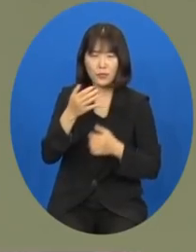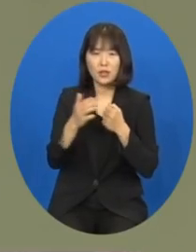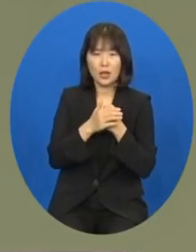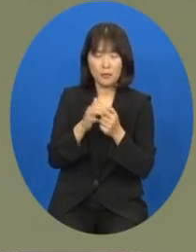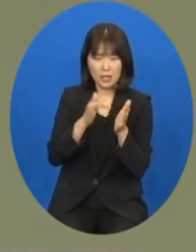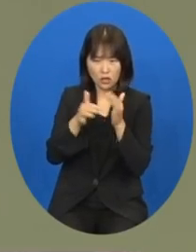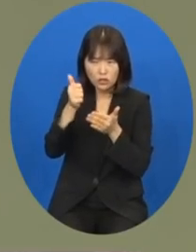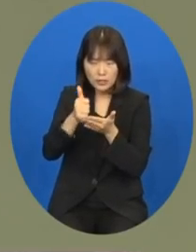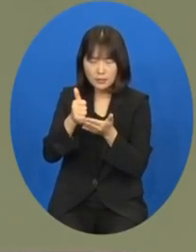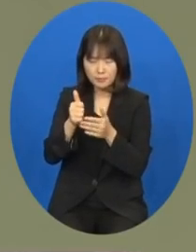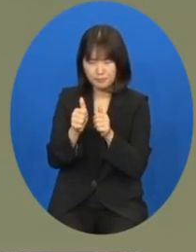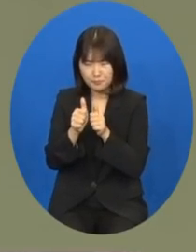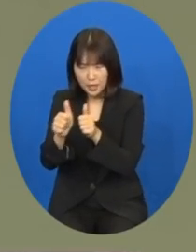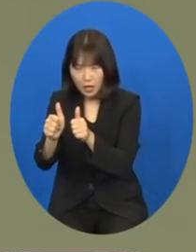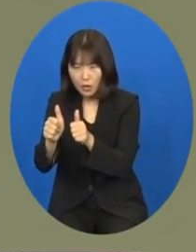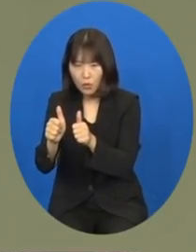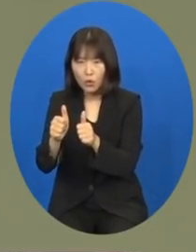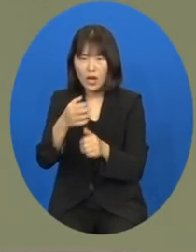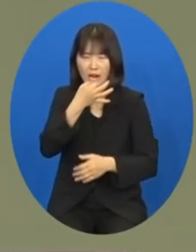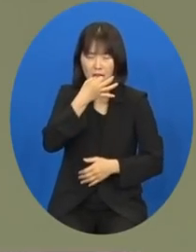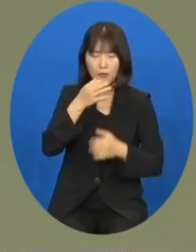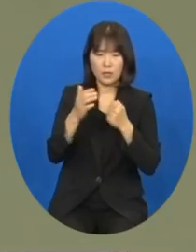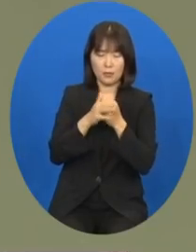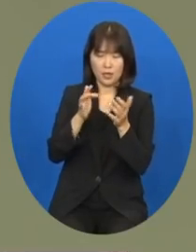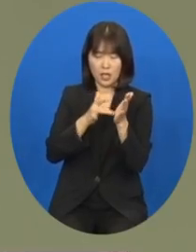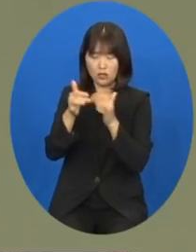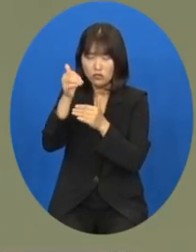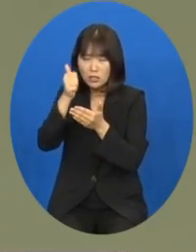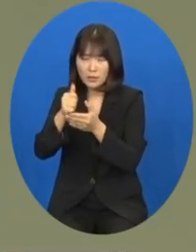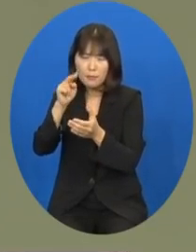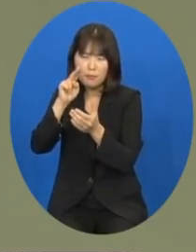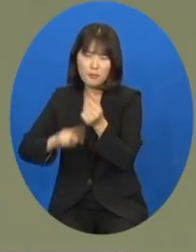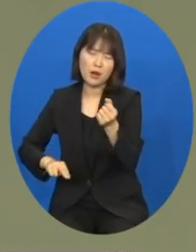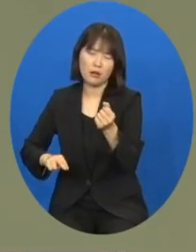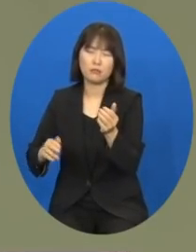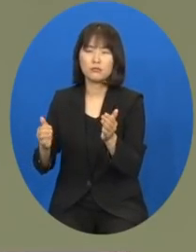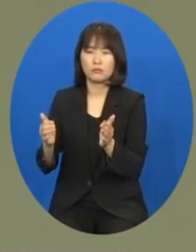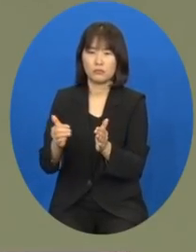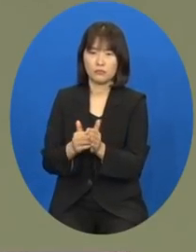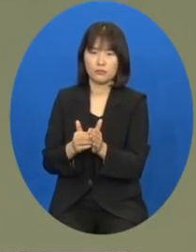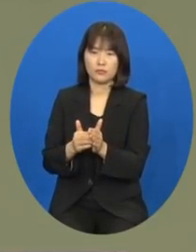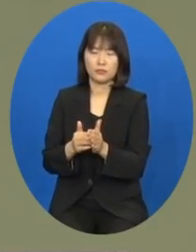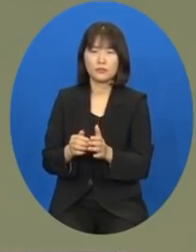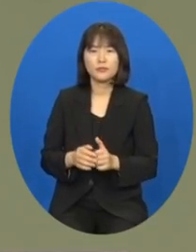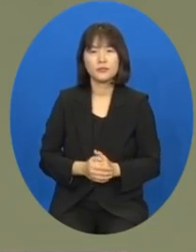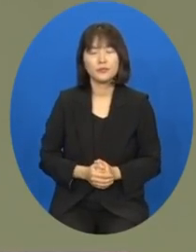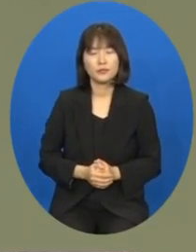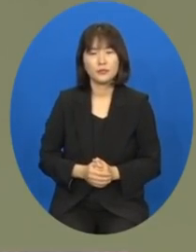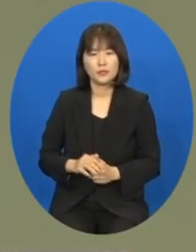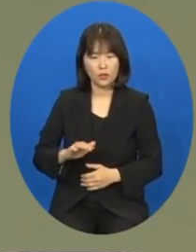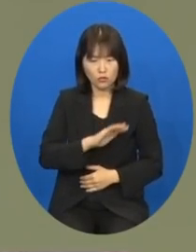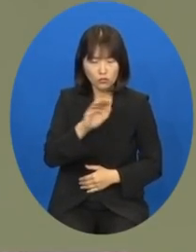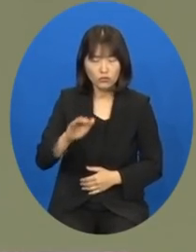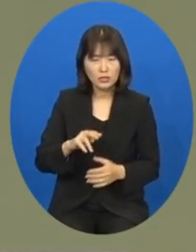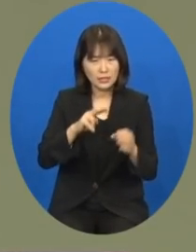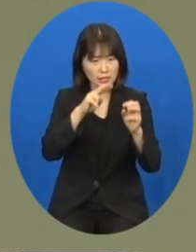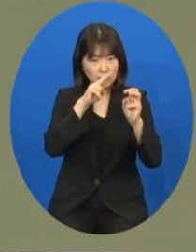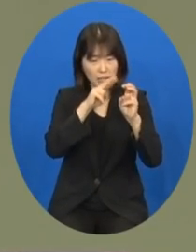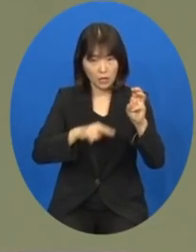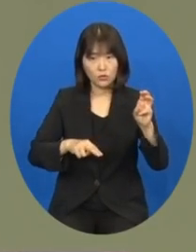것이고 탐욕 때문에 예수님의 팔아 넘기는 거죠 우린 절대로 갈은 유다가